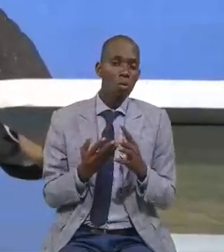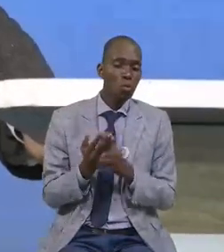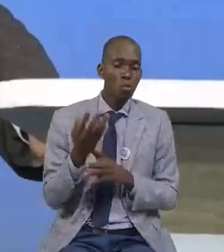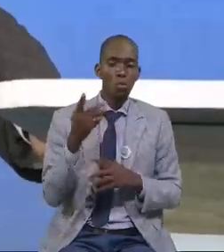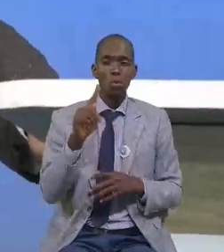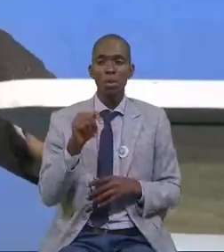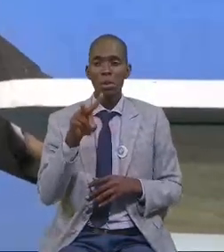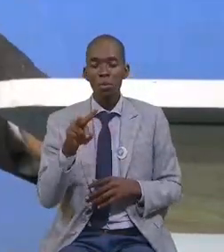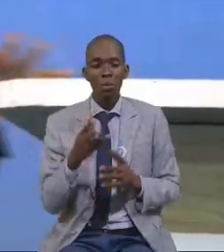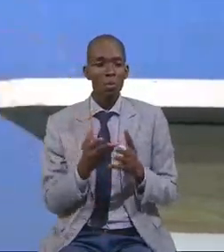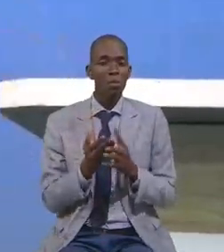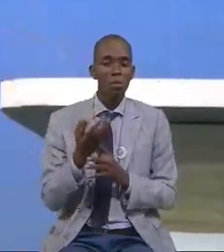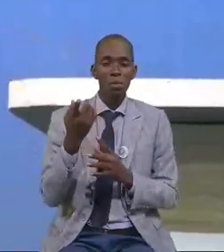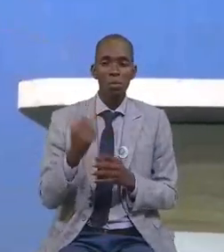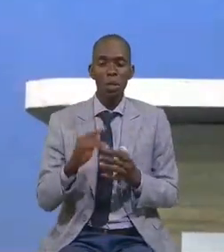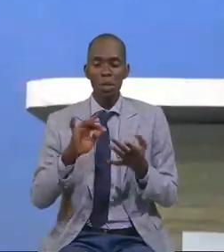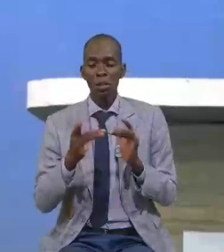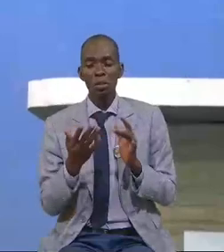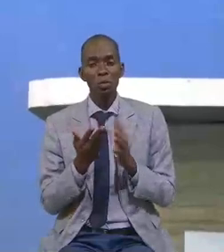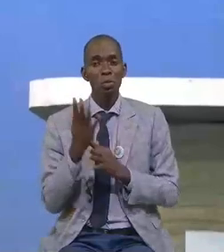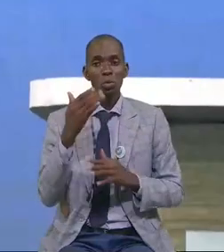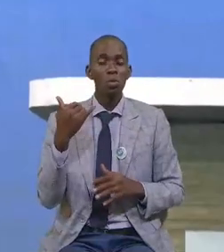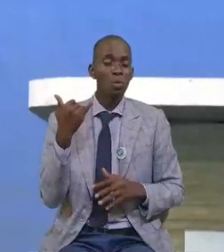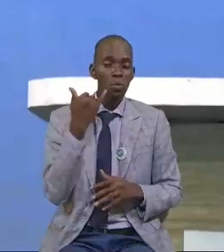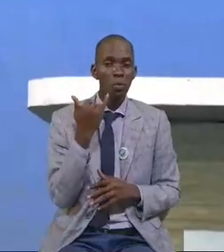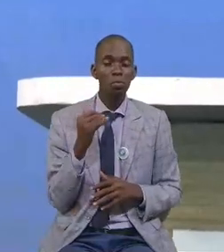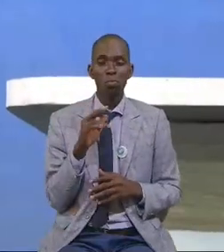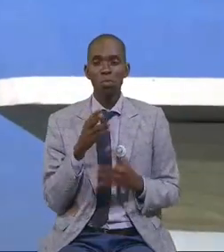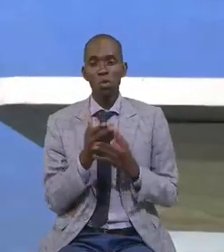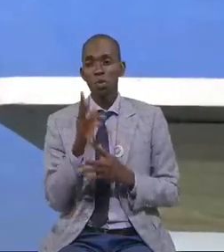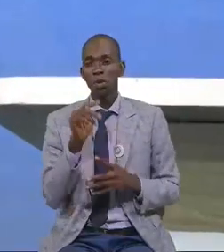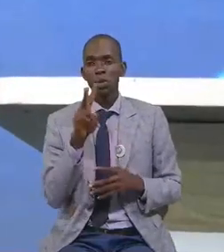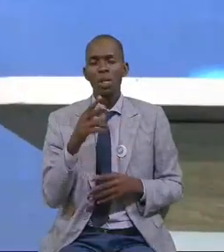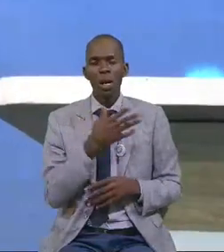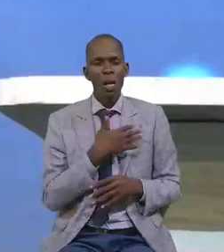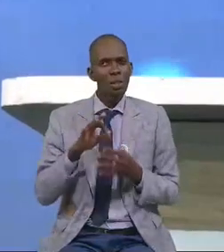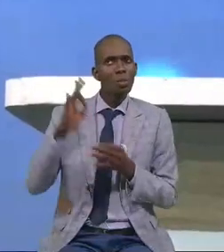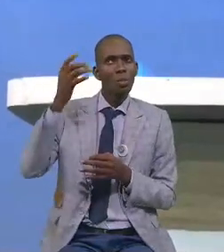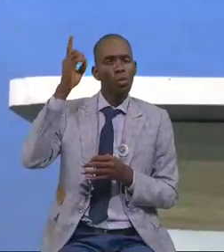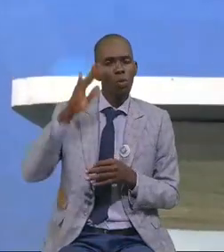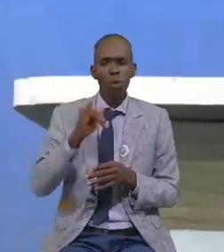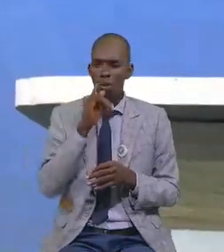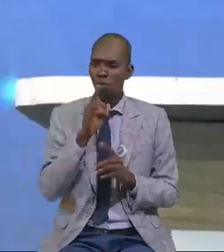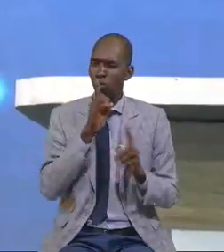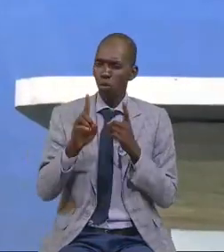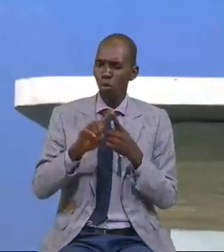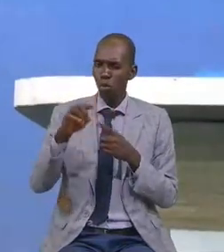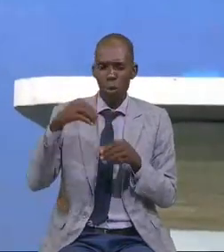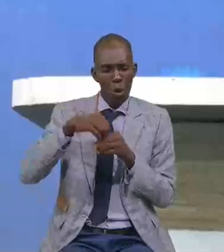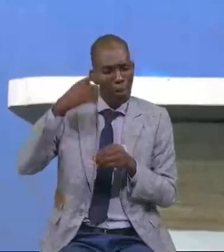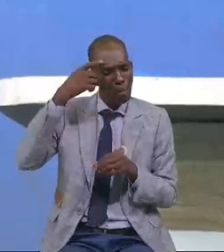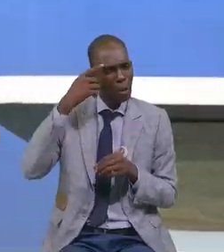le message à la télévision, et l'Esprit de Dieu te dit, c'est toi l'homme là, non, c'est toi la